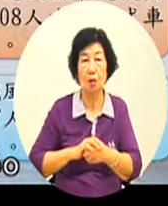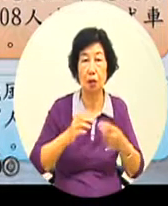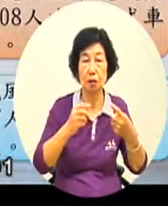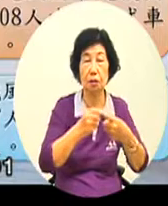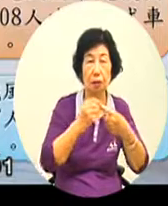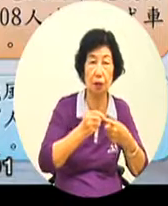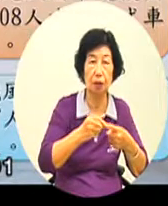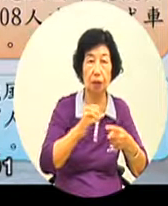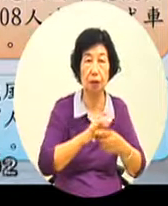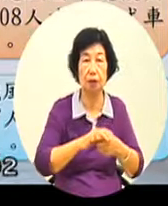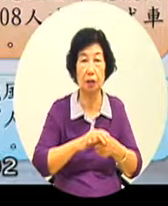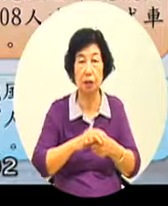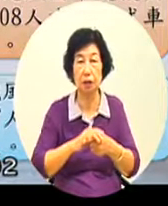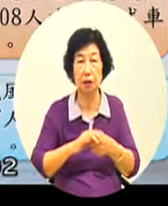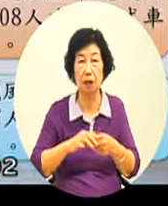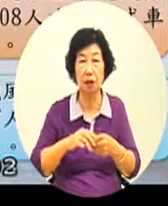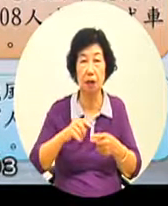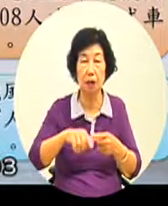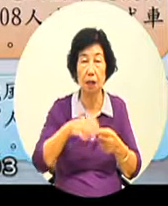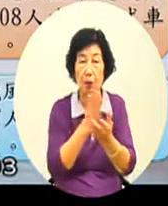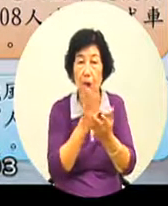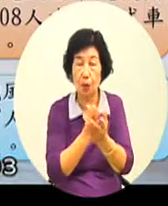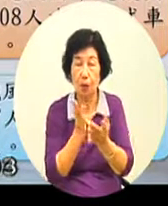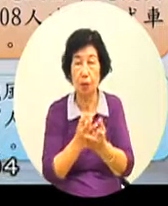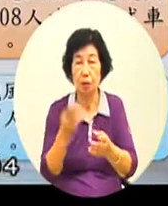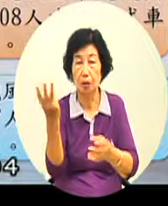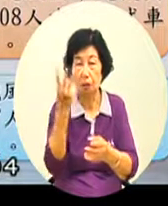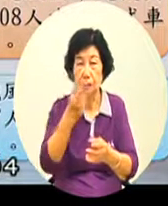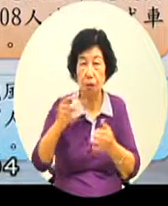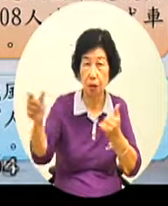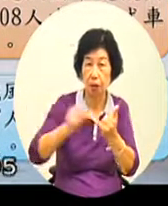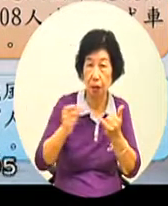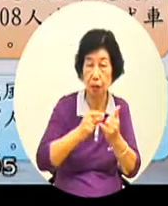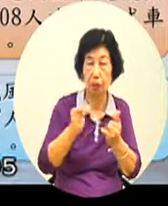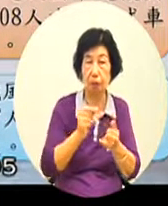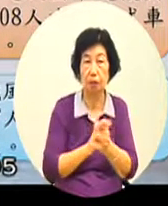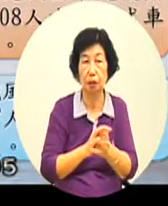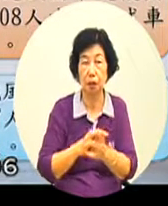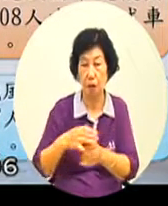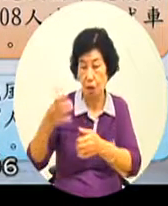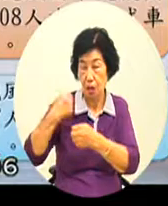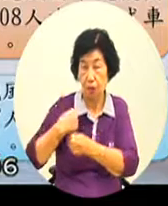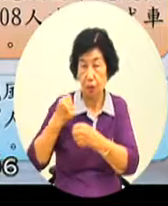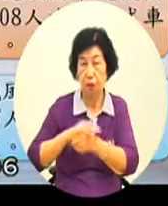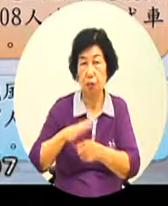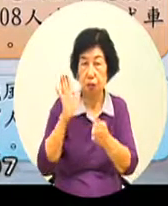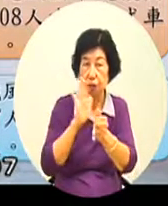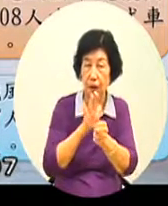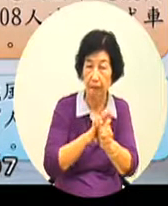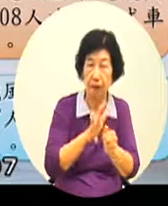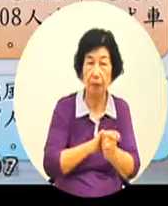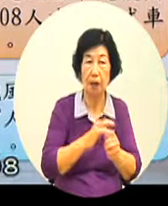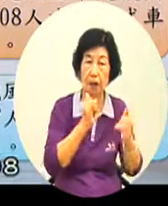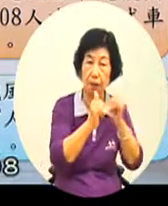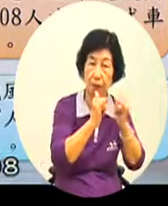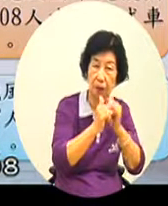南地以及梅基台风期间协调国军支援市民撤离、沙包堆